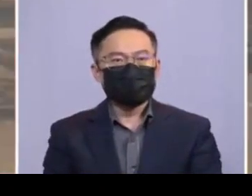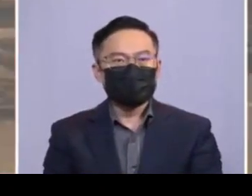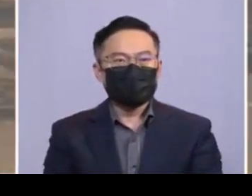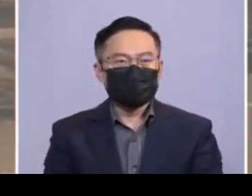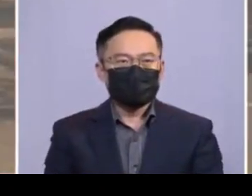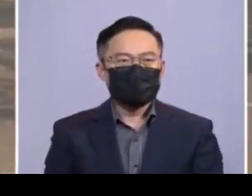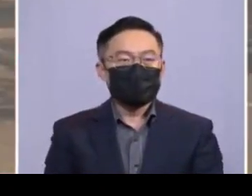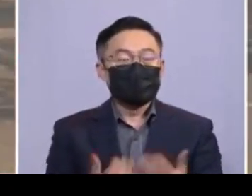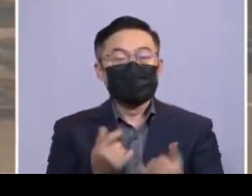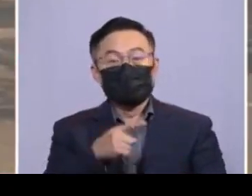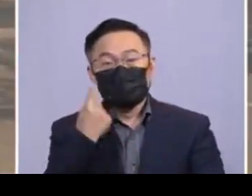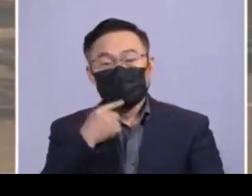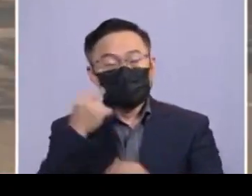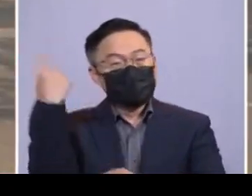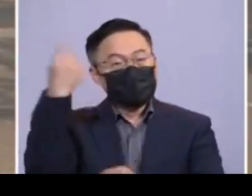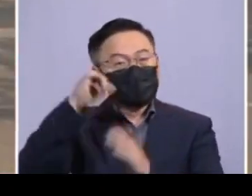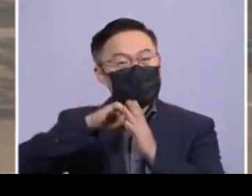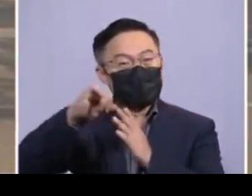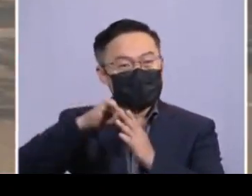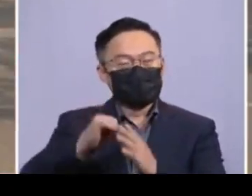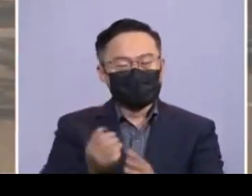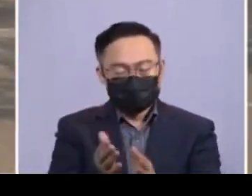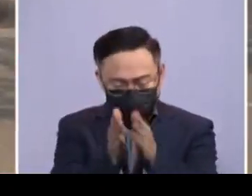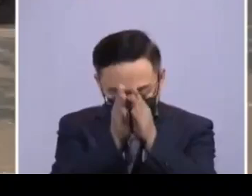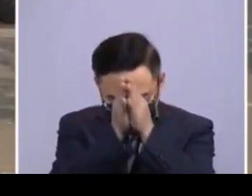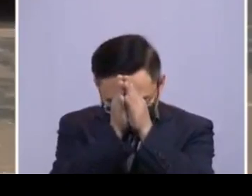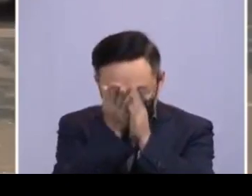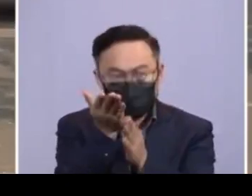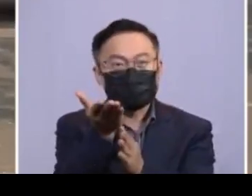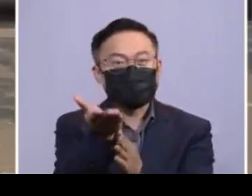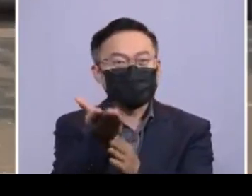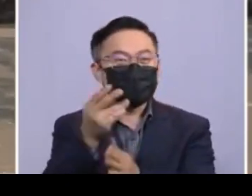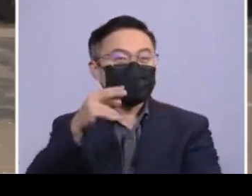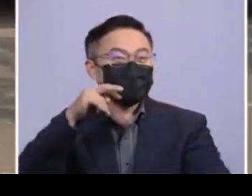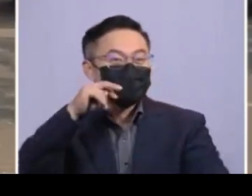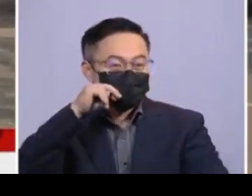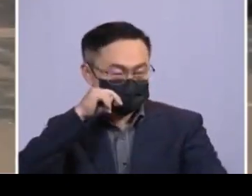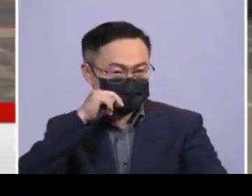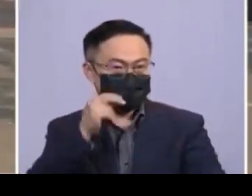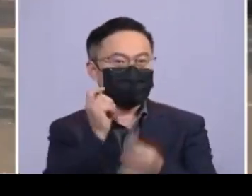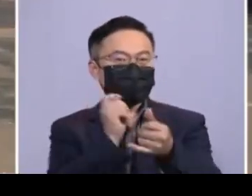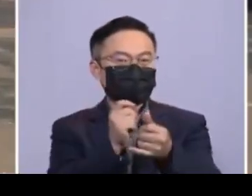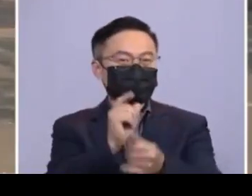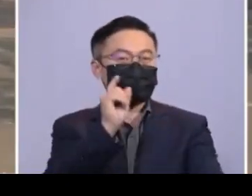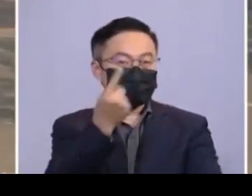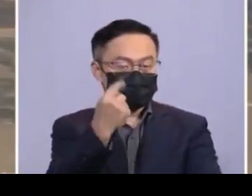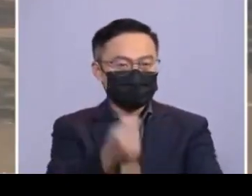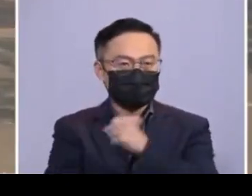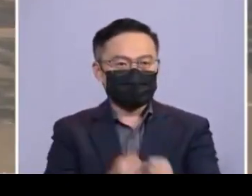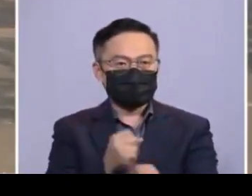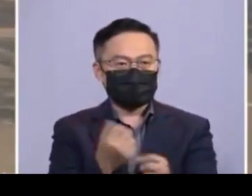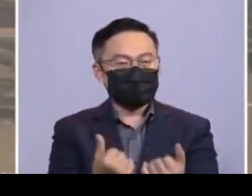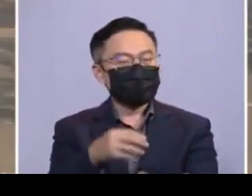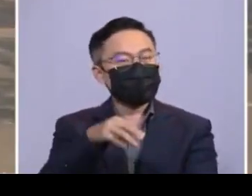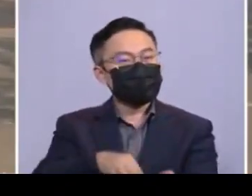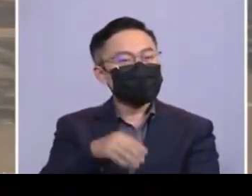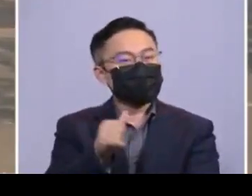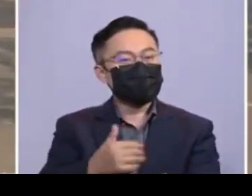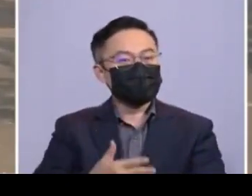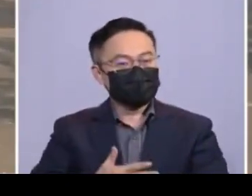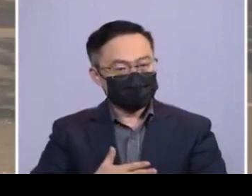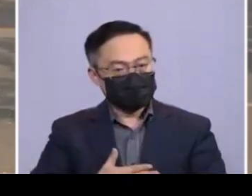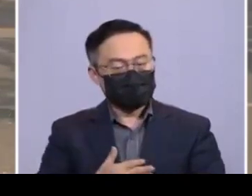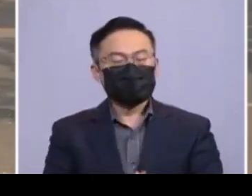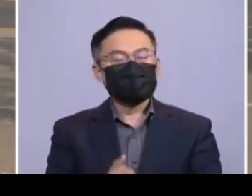ครับใครที่มาเชียงใหม่นะครับก็ไม่ควรพลาดที่จะไปรับน้ำทิพย์ปี๋ใหม่เมืองนะครับเพื่อสร้างความเป็นสิริมงคล